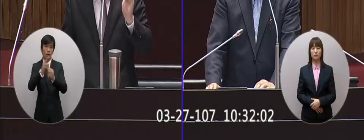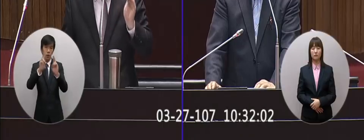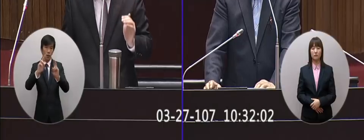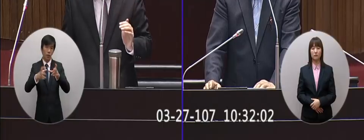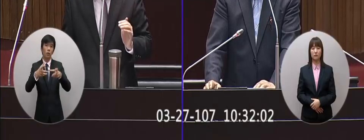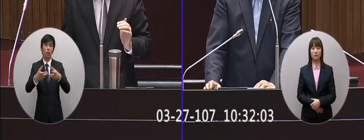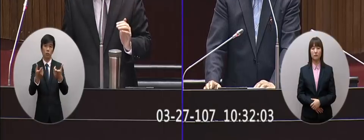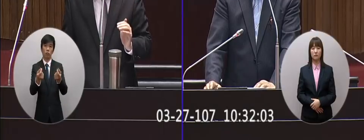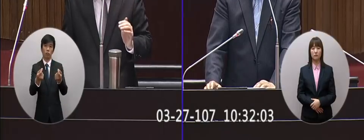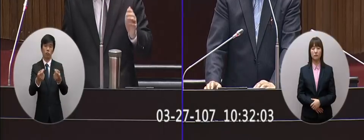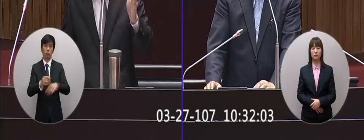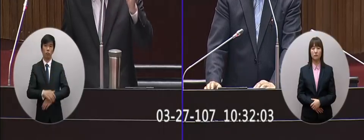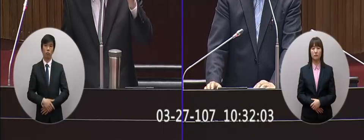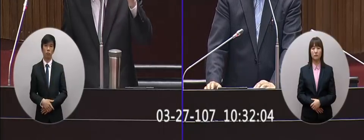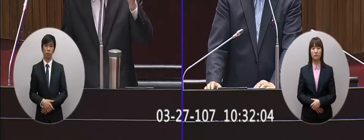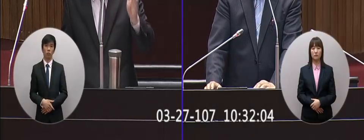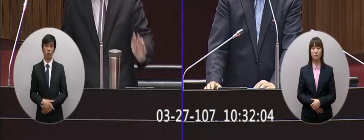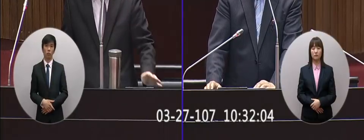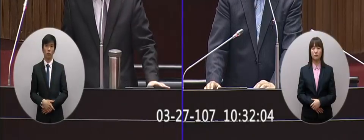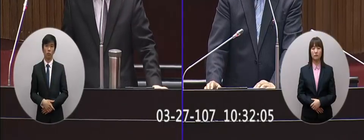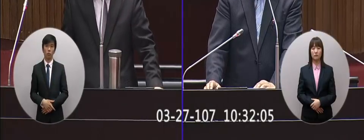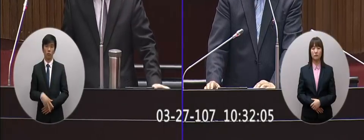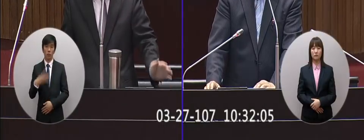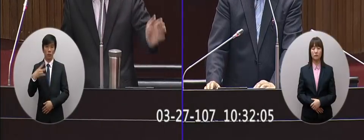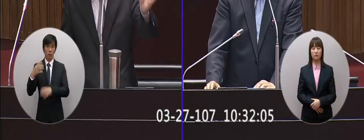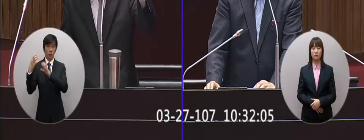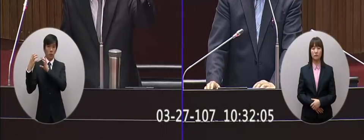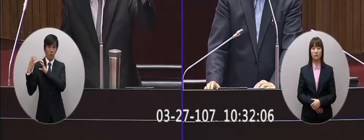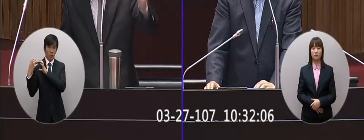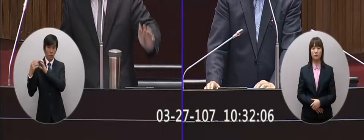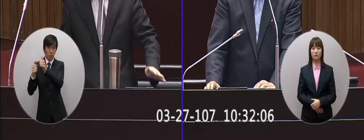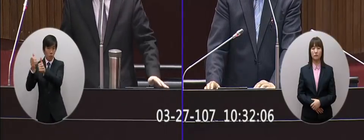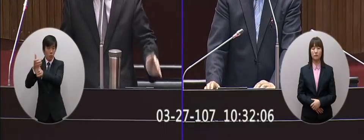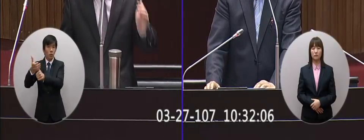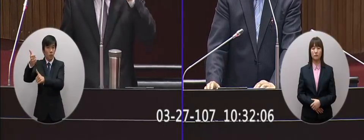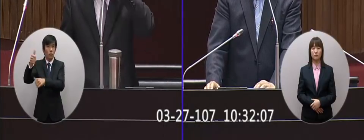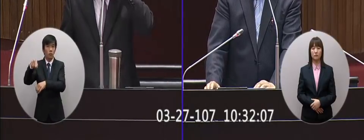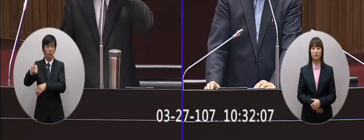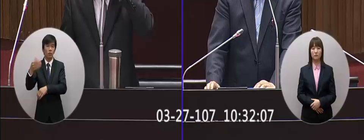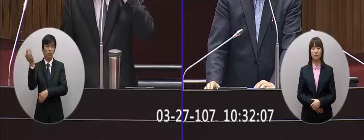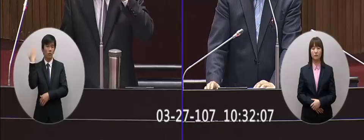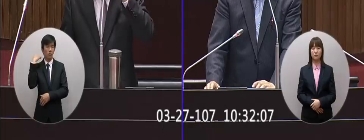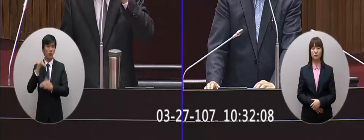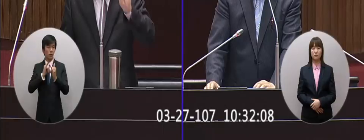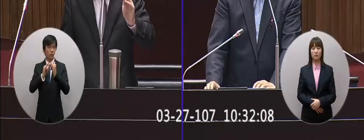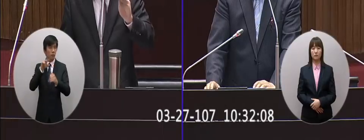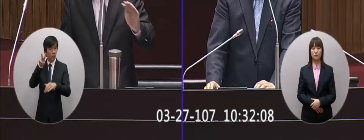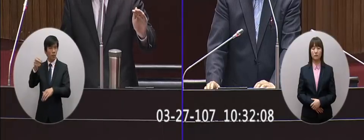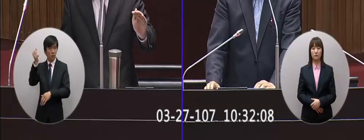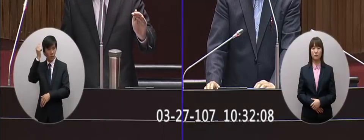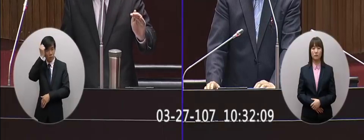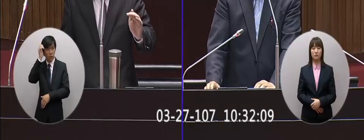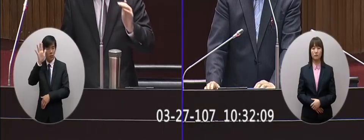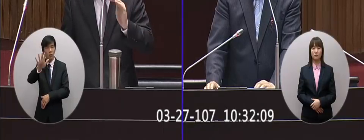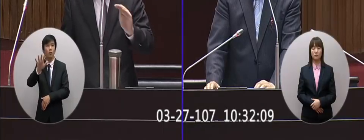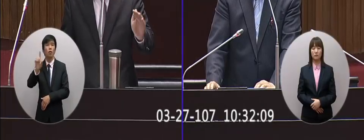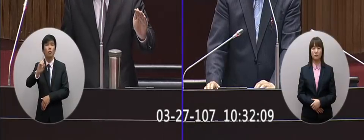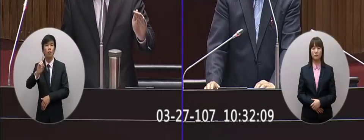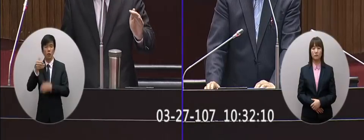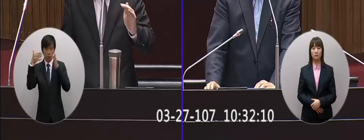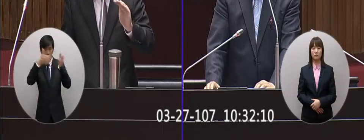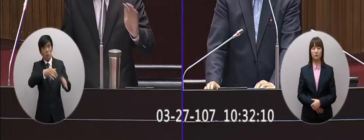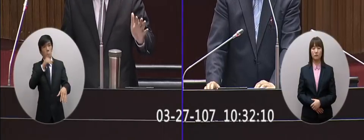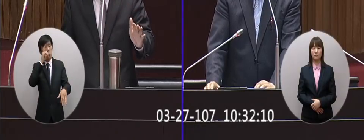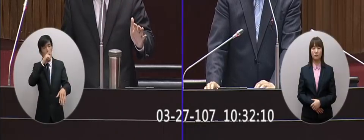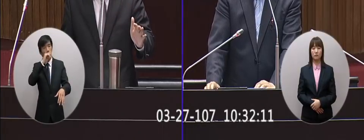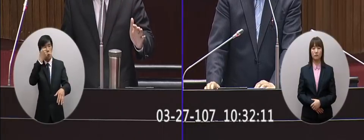实都是这个样子在做了。那詹顺贵副署长，我想当时指称的，大家民众印象的就是传统的燃